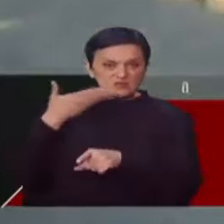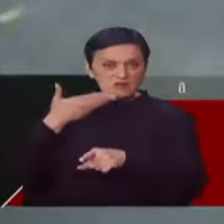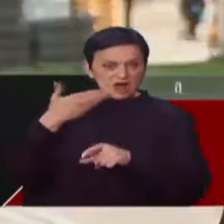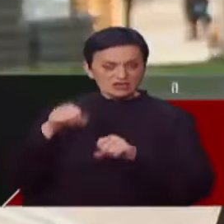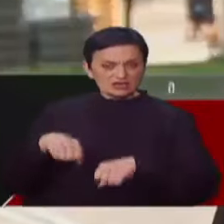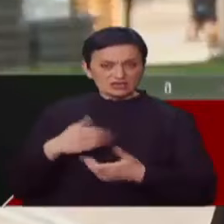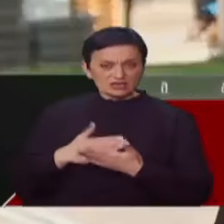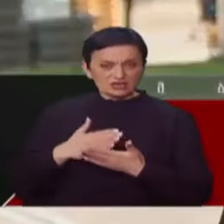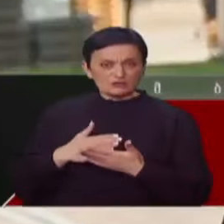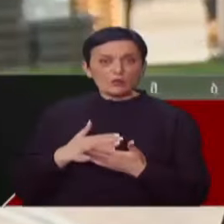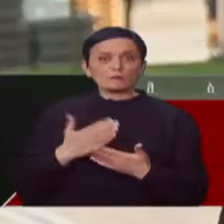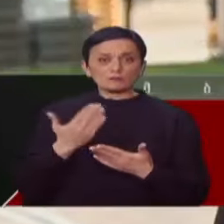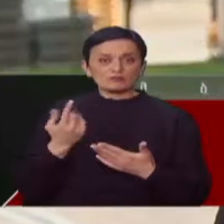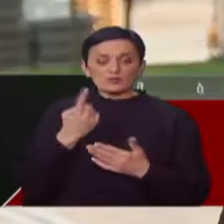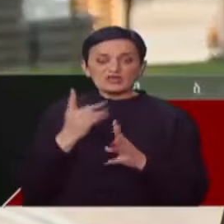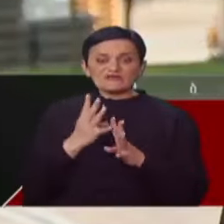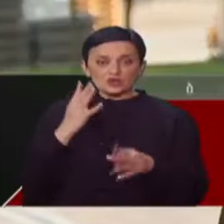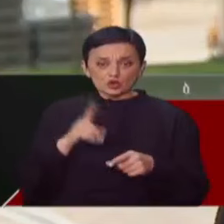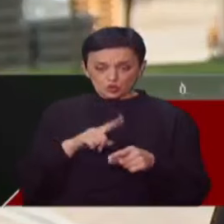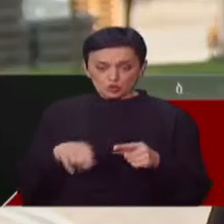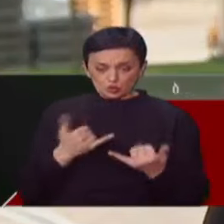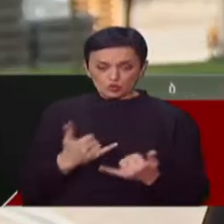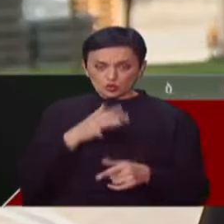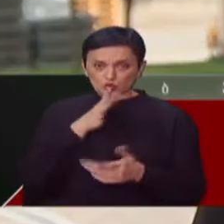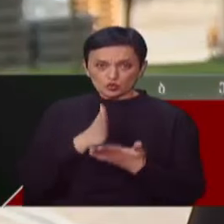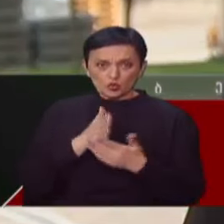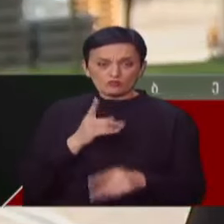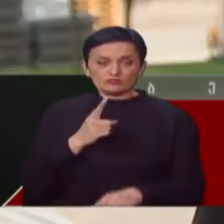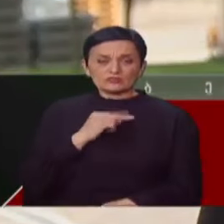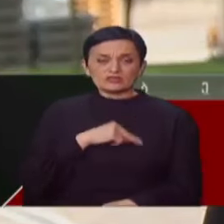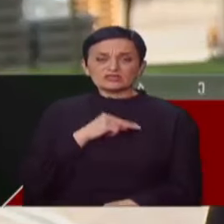შესაძლებელი. Როული არის პირველში, იმიტომ რომ სამუშაო